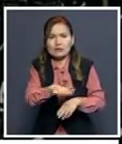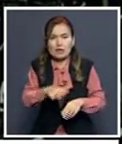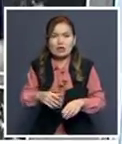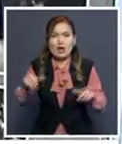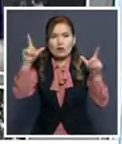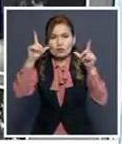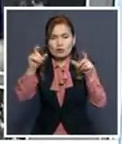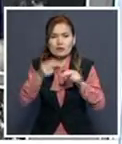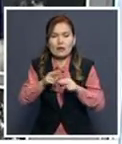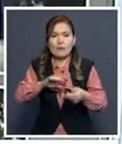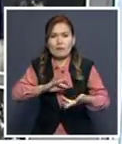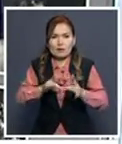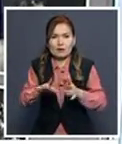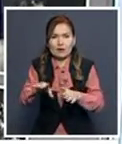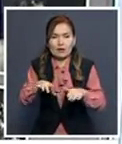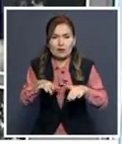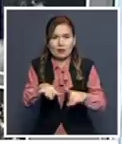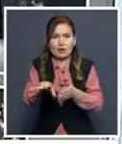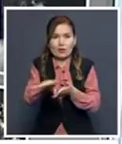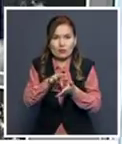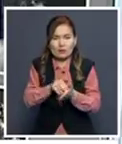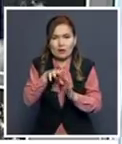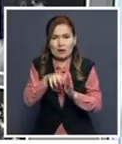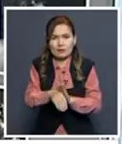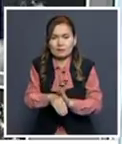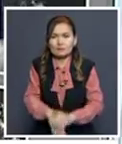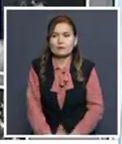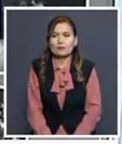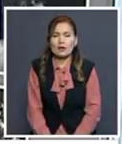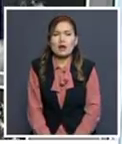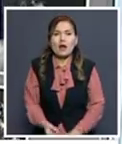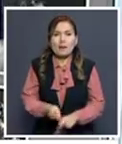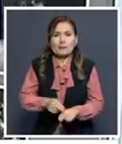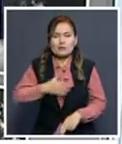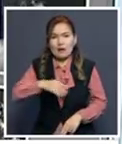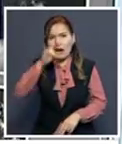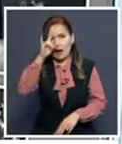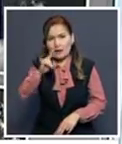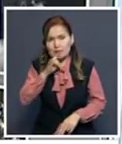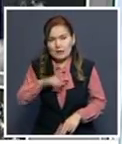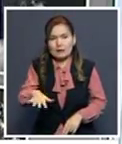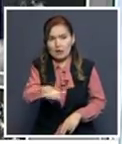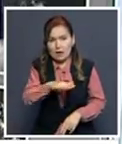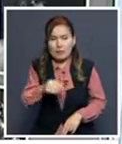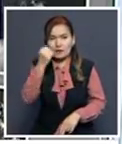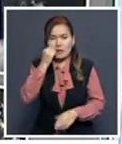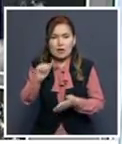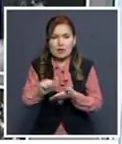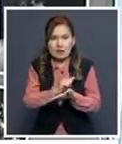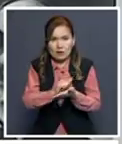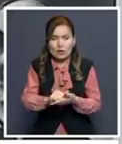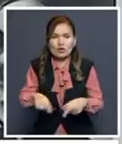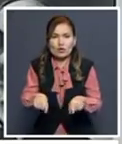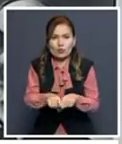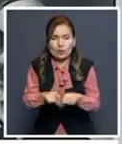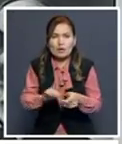қойылды. Жақында ғана өзіміздің өңірлік архивтерден бөлек Қырғыз Республикасының архивімен меморандумға қол